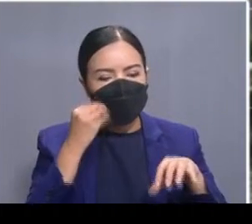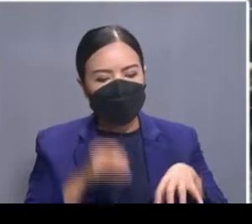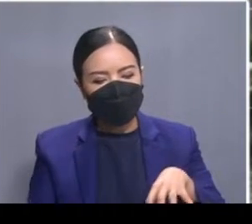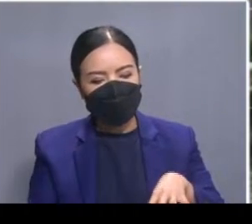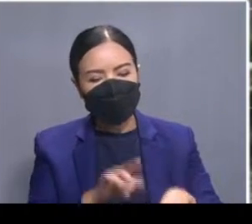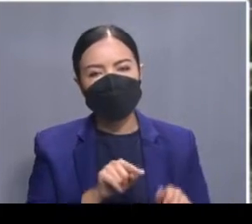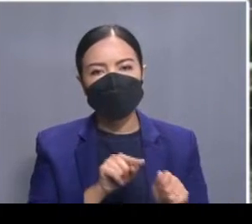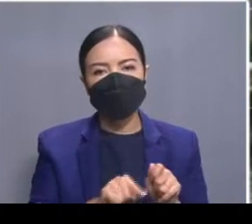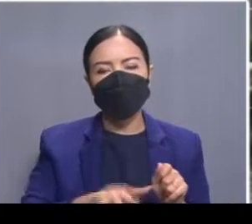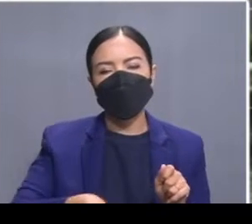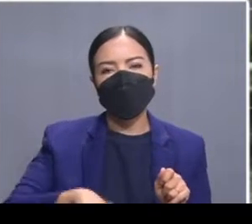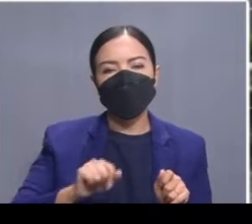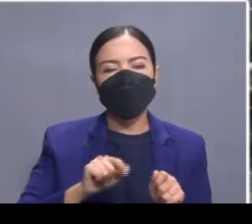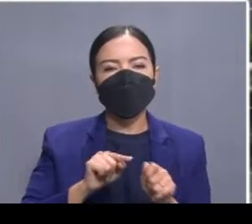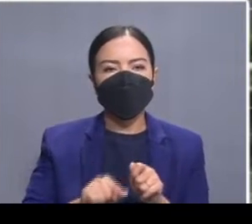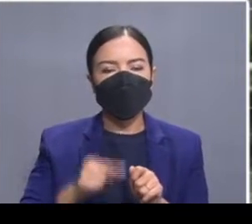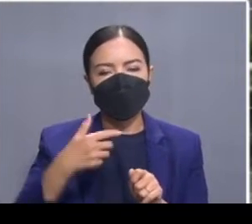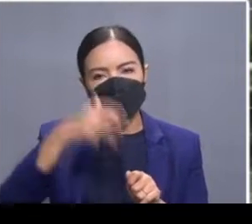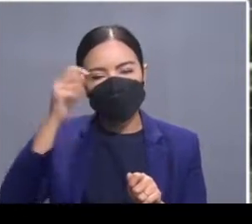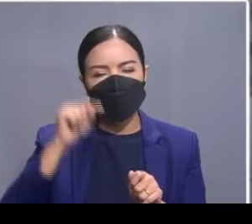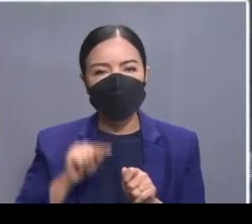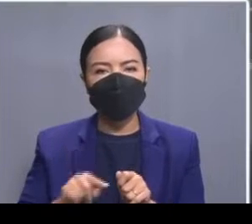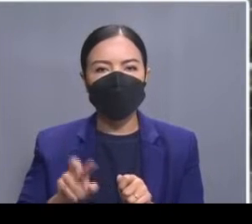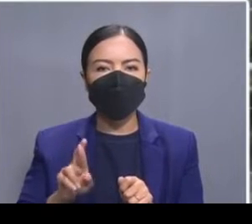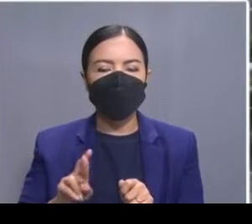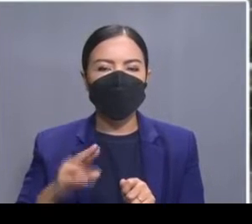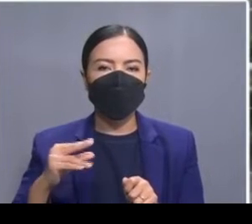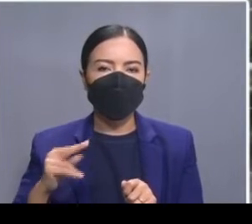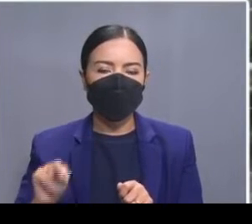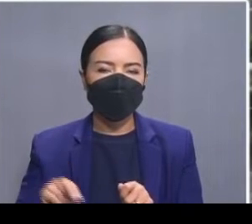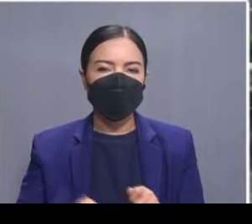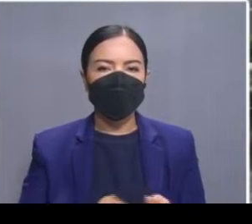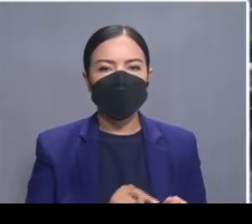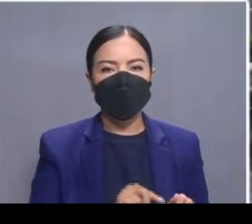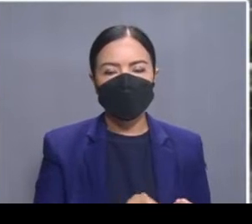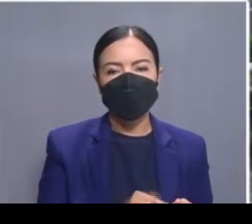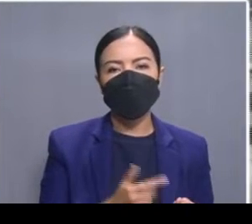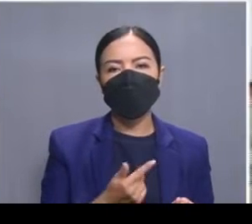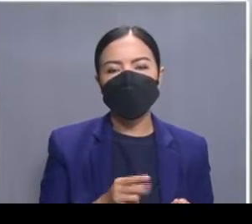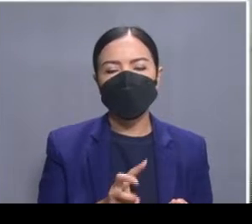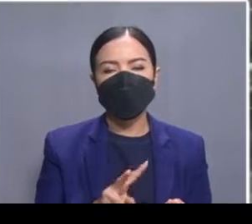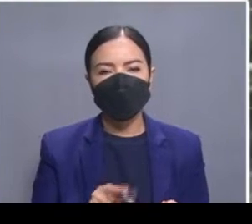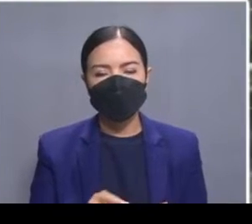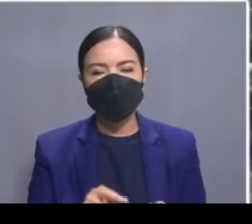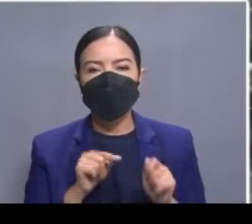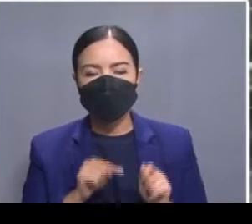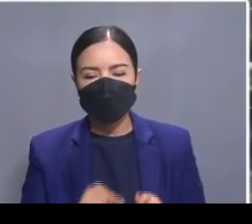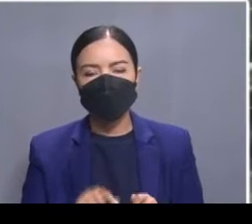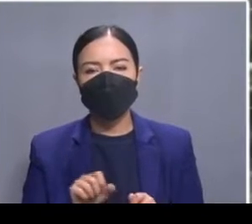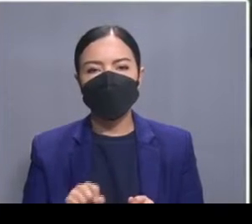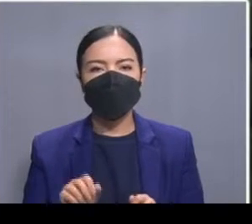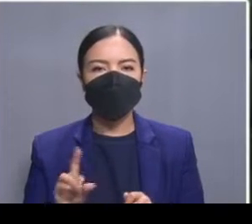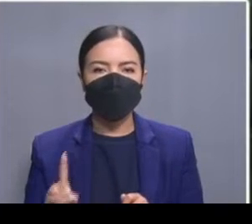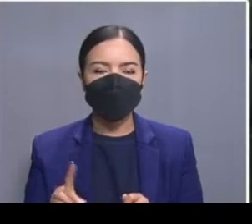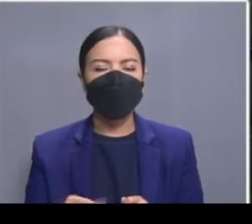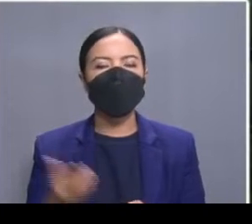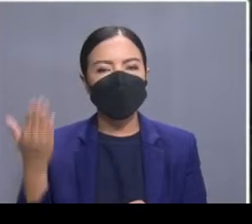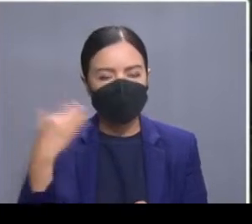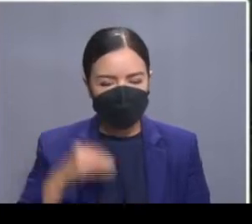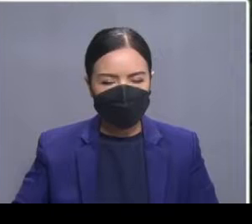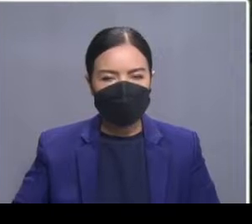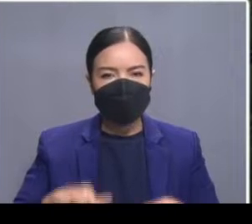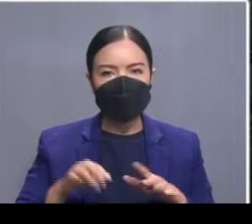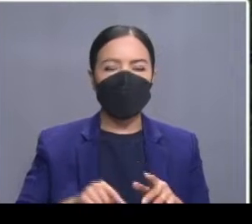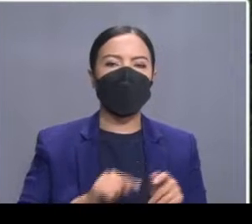อำเภอเมืองอำเภอสิงหนครอำเภอสทิงพระอำเภอระโนดอำเภอควนเนียงอำเภอคลองหอยโข่งและอำเภอสะเดาทั่วเมื่อไหร่เมื่อวานนี้